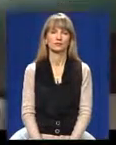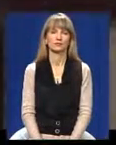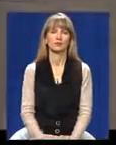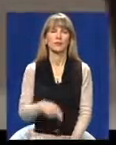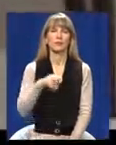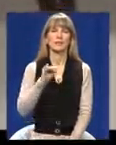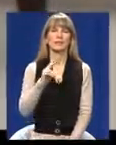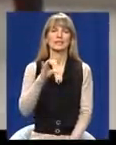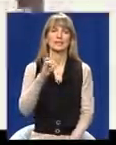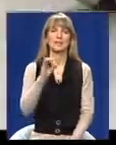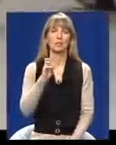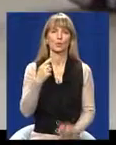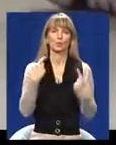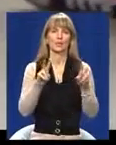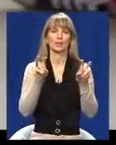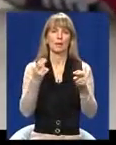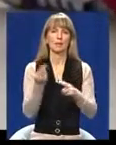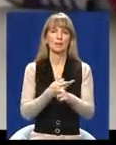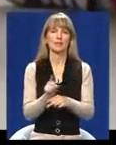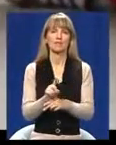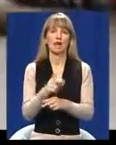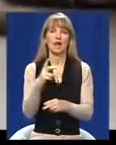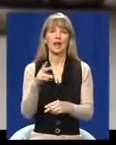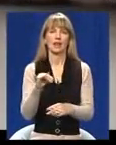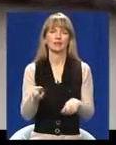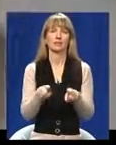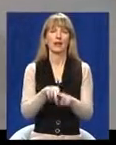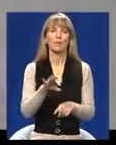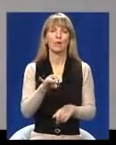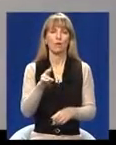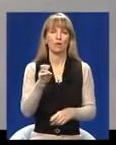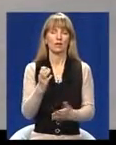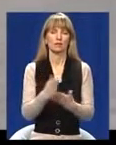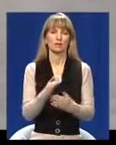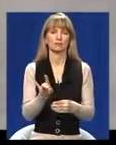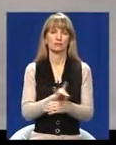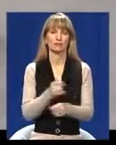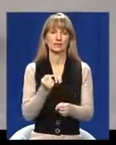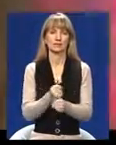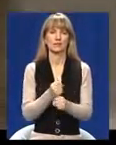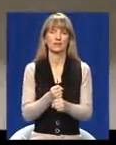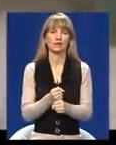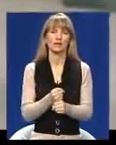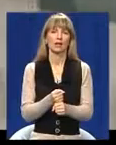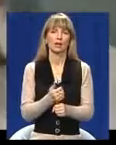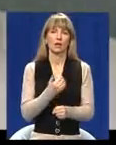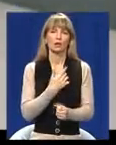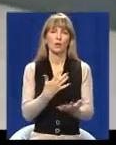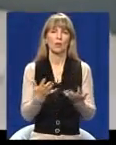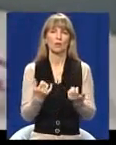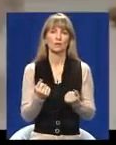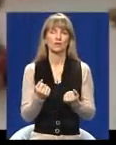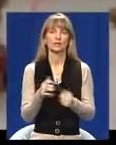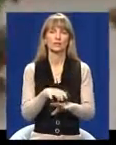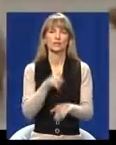Піксі Боб. Інша назва тварини – безхвостий ельф. Така порода є штучно виведеною. Селекціонери хотіли отримати кішку, схожу на